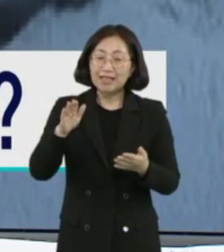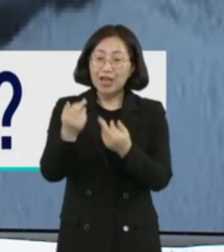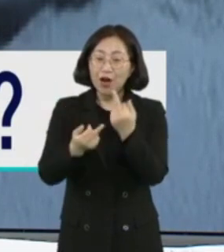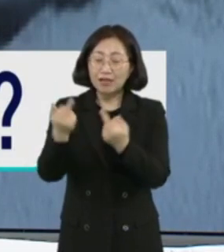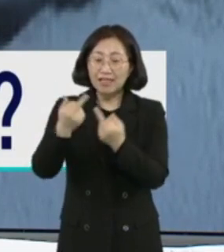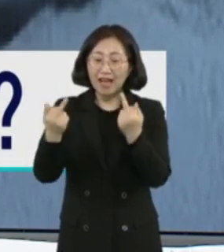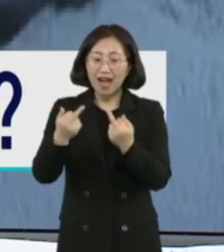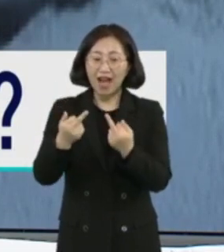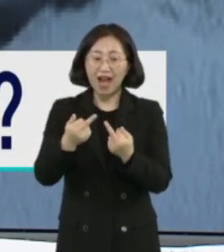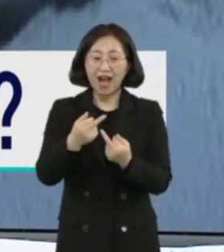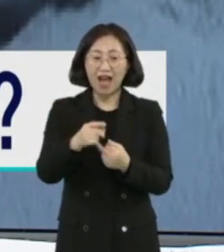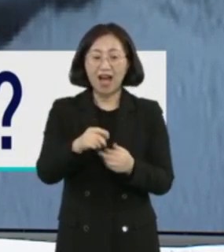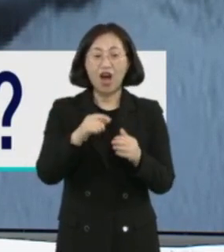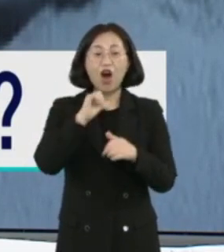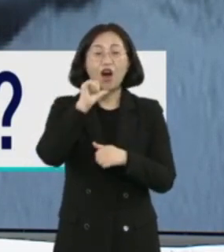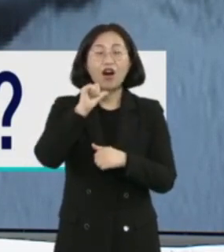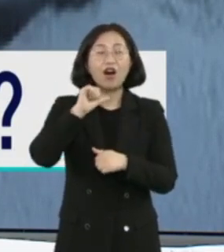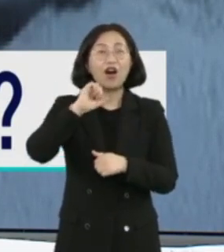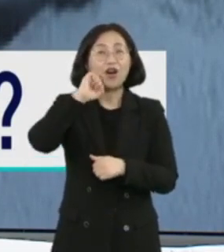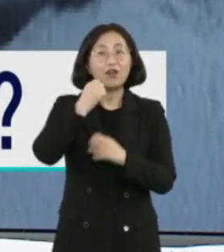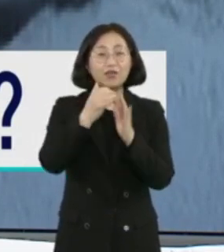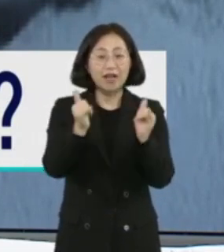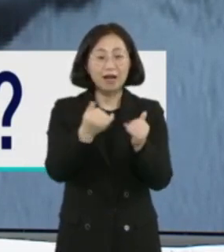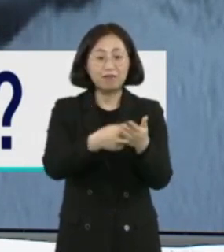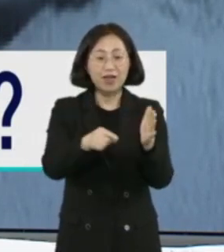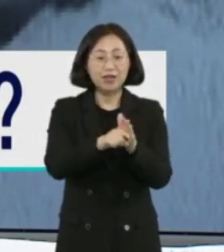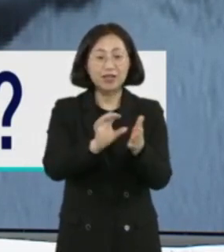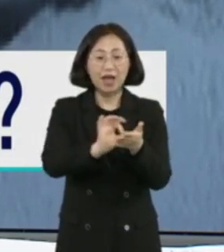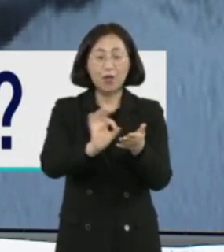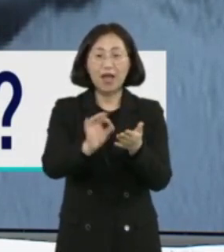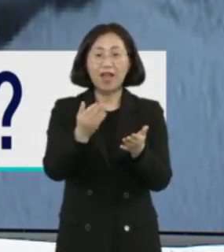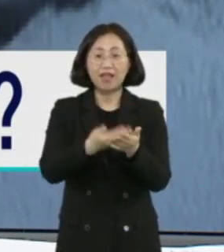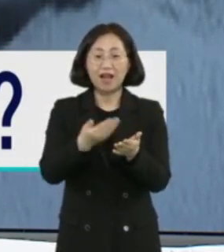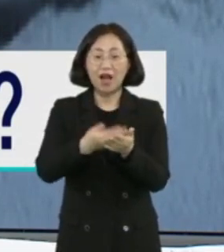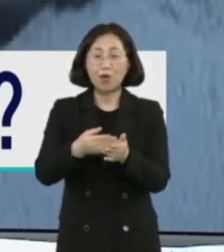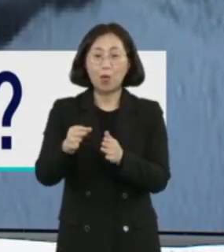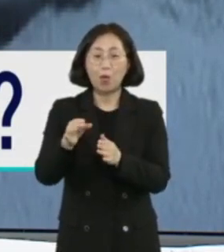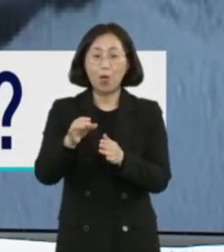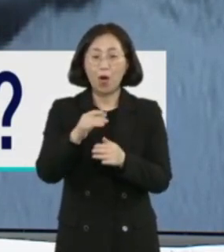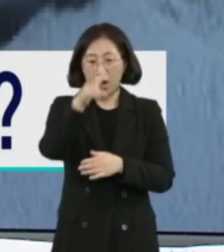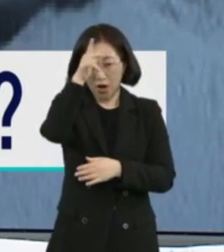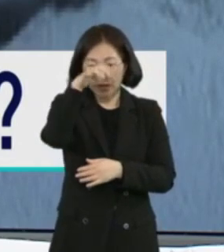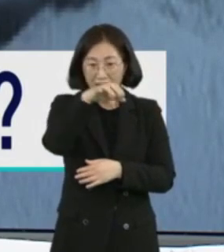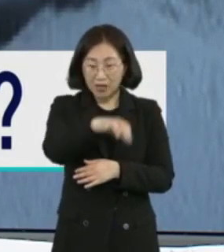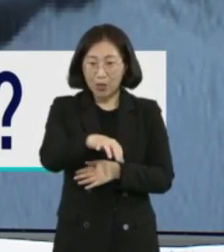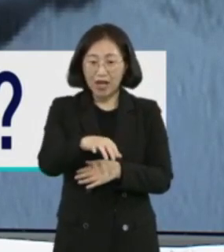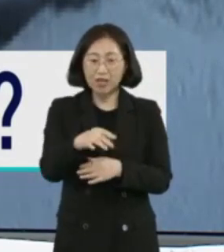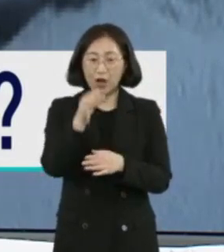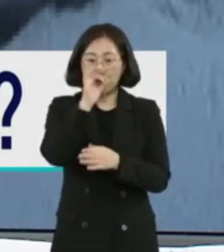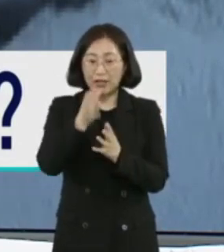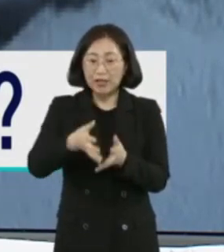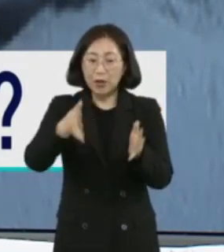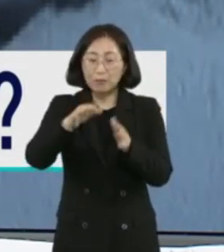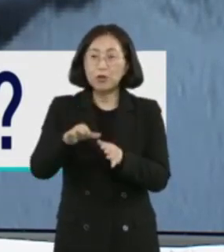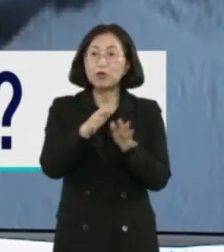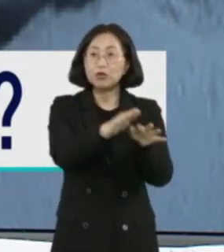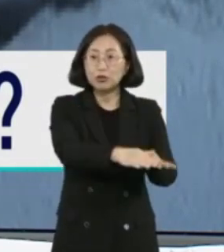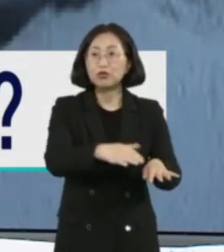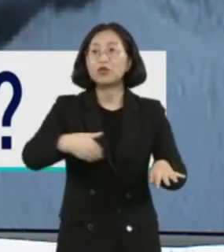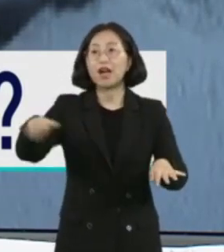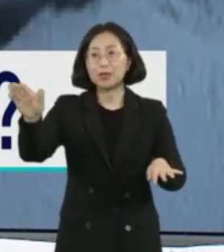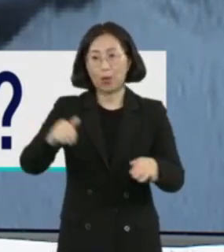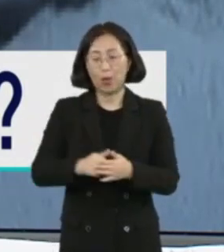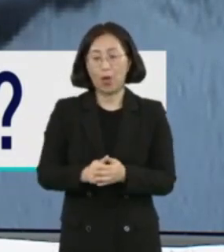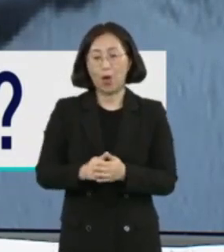갔습니다. 경찰이 관내 초등학교를 수소문해서 형제를 찾아냈는데 형제는 어려운 이웃들을 도울 수 있어서 기쁘다고